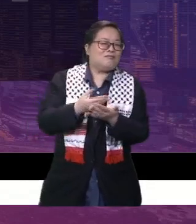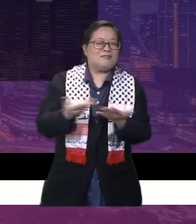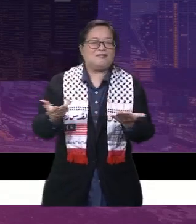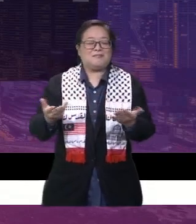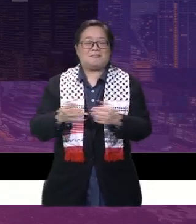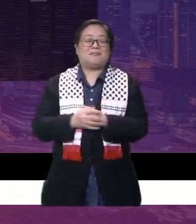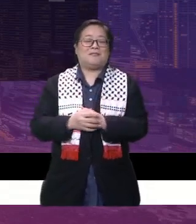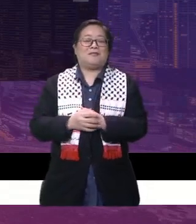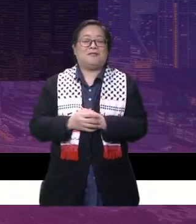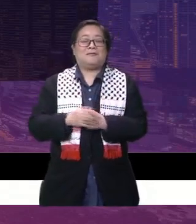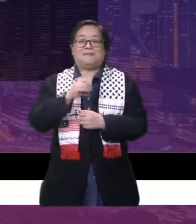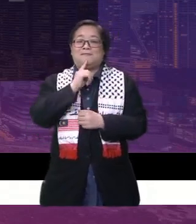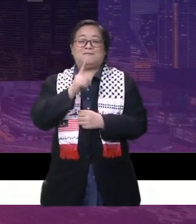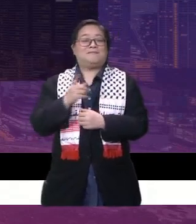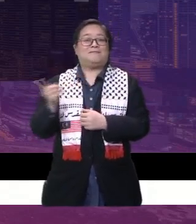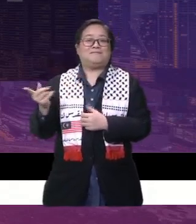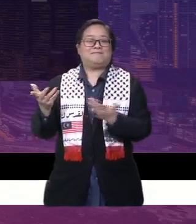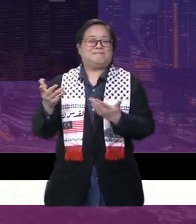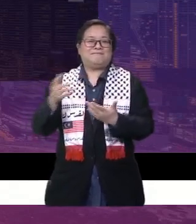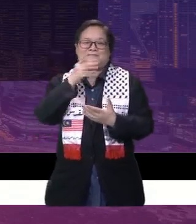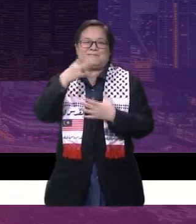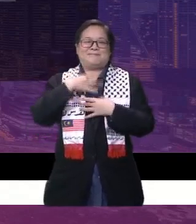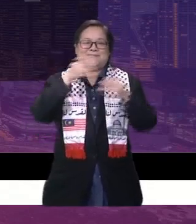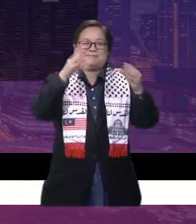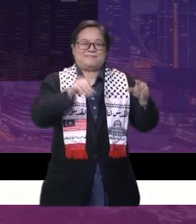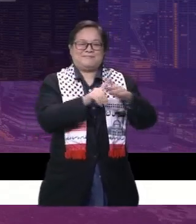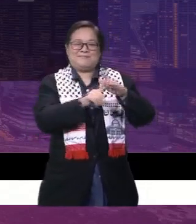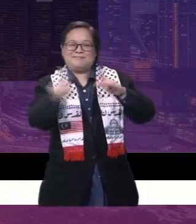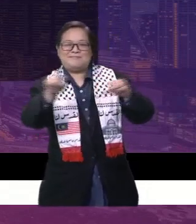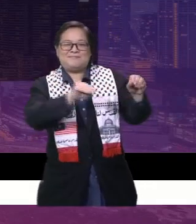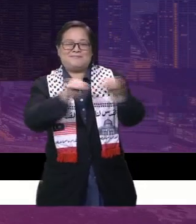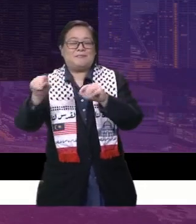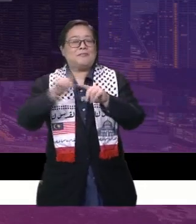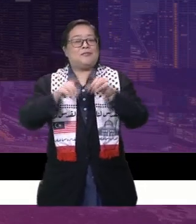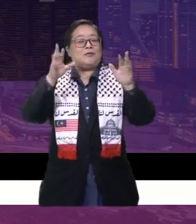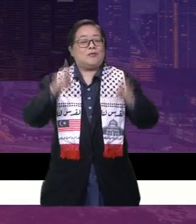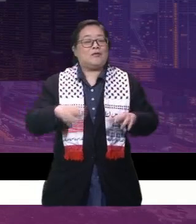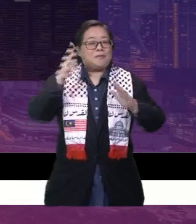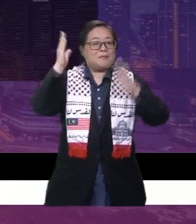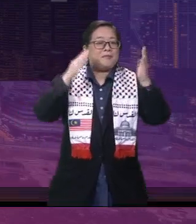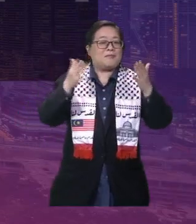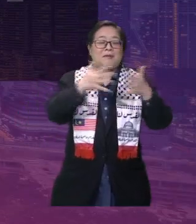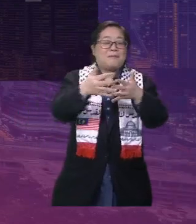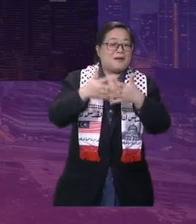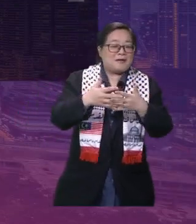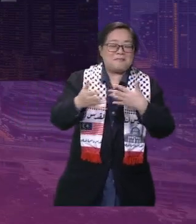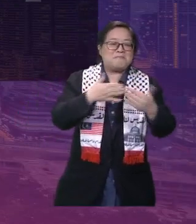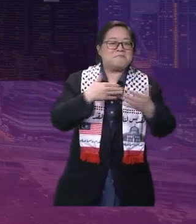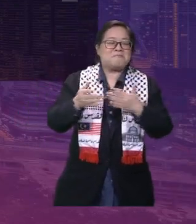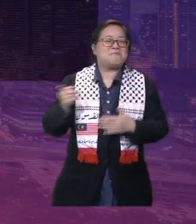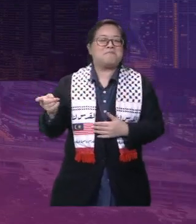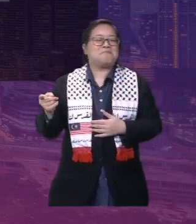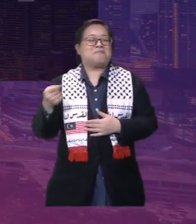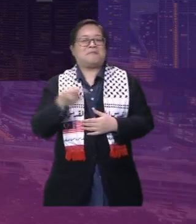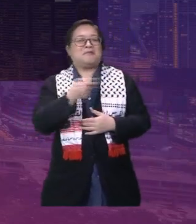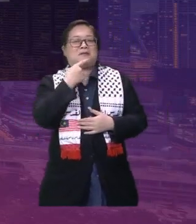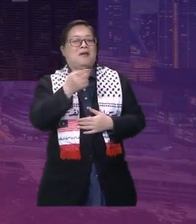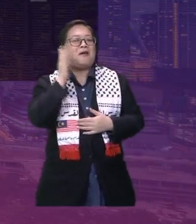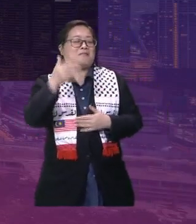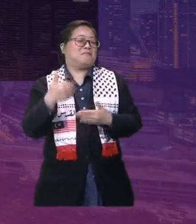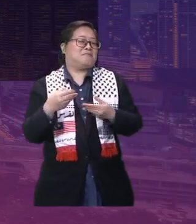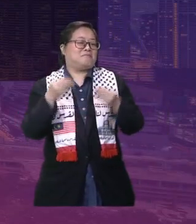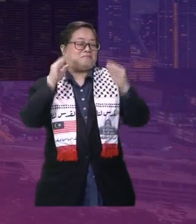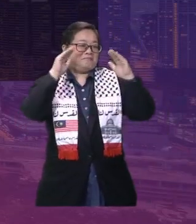dan Walaupun dia tak suka imigran tetapi bagi rakyat Amerika tak kira bangsa tak kira agama dia dia kata dia akan